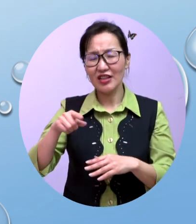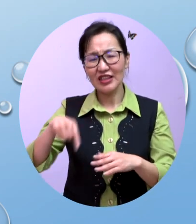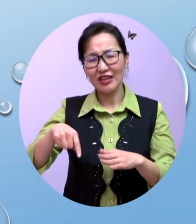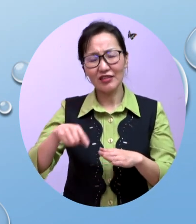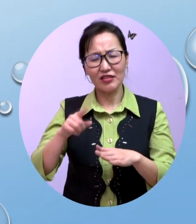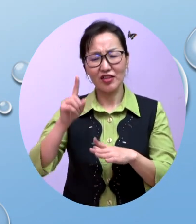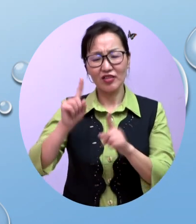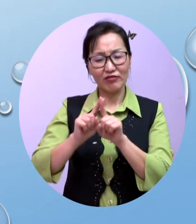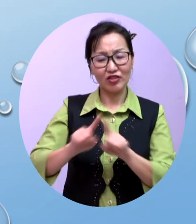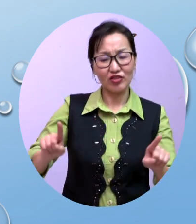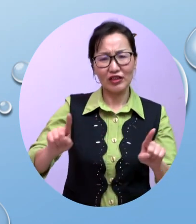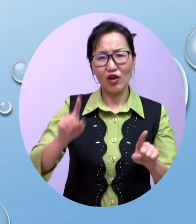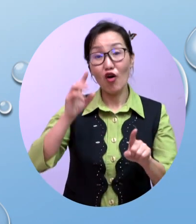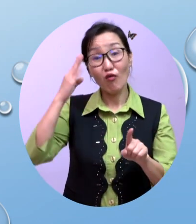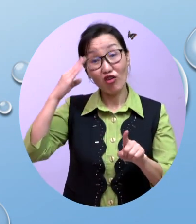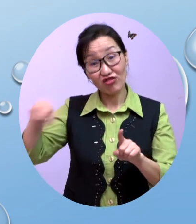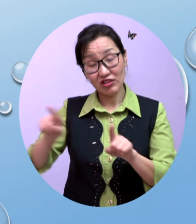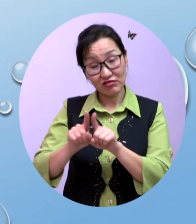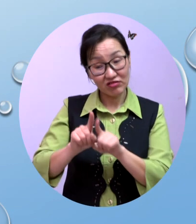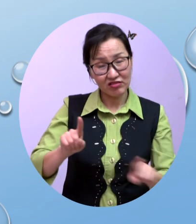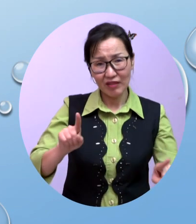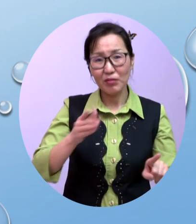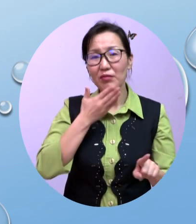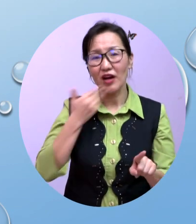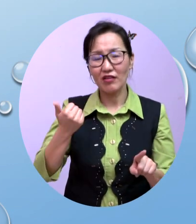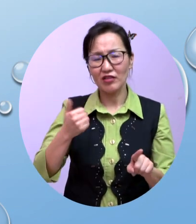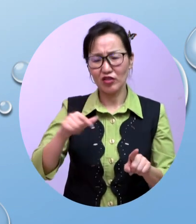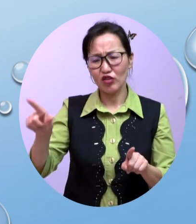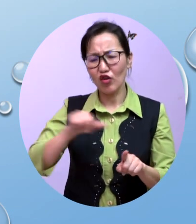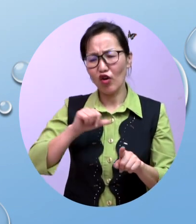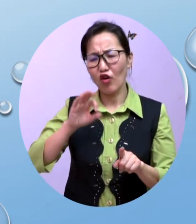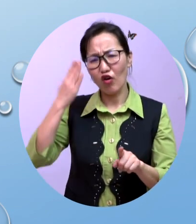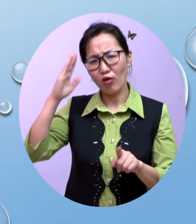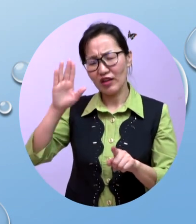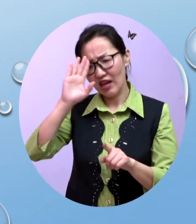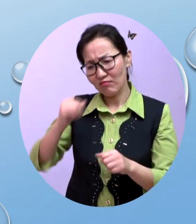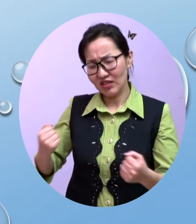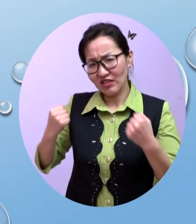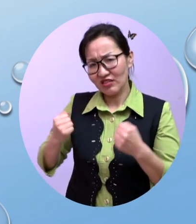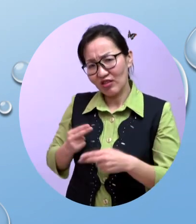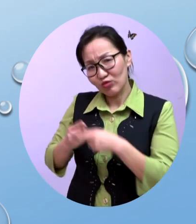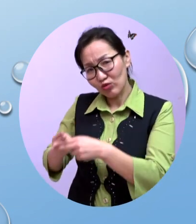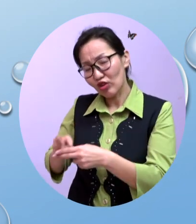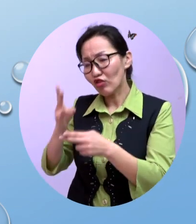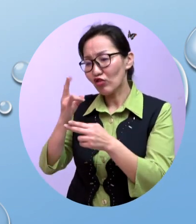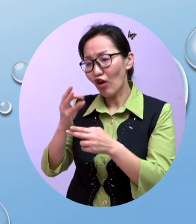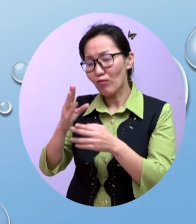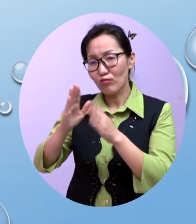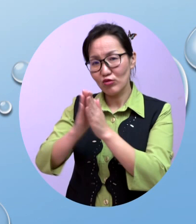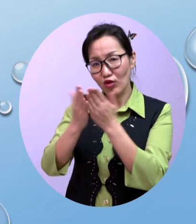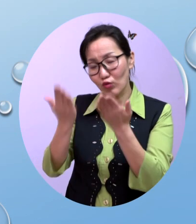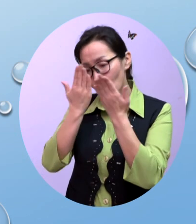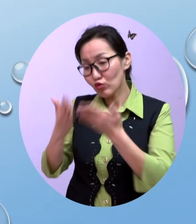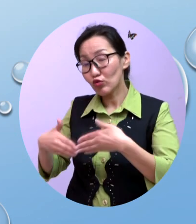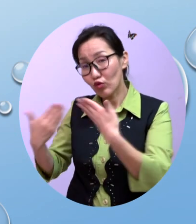дэргэдээс алхамч холдсонгүй. Тэр өвөөдөө чадлаараа тусалж, ном сонин уншиж өгч,